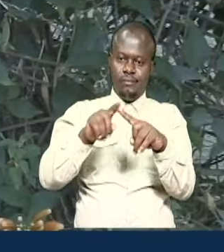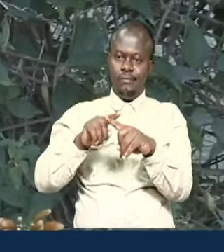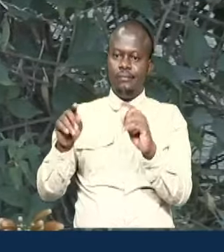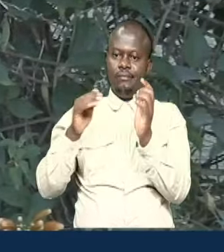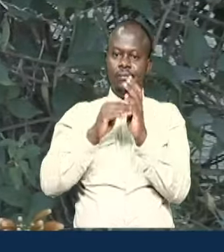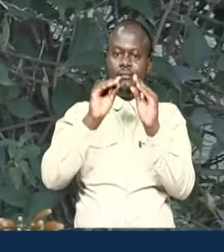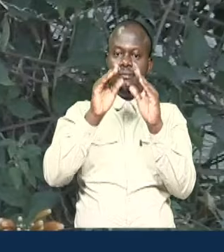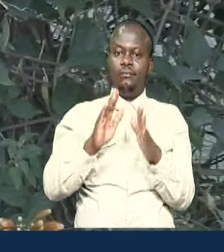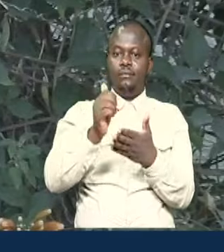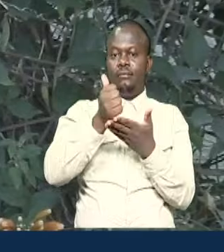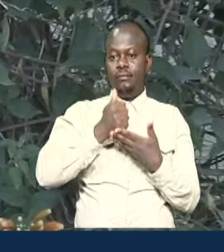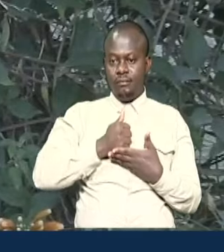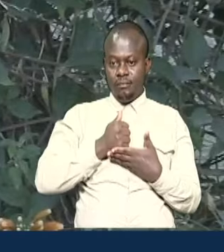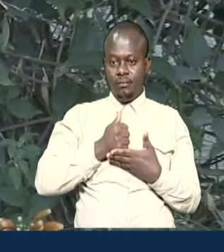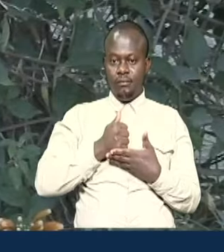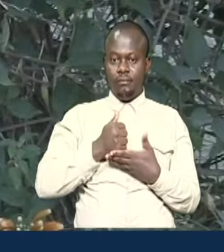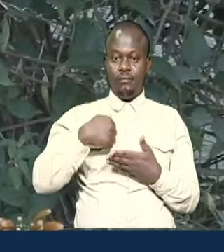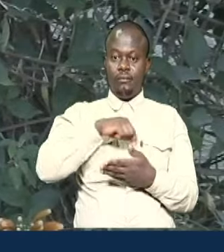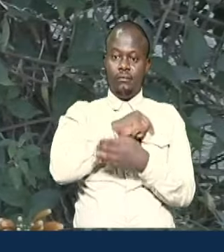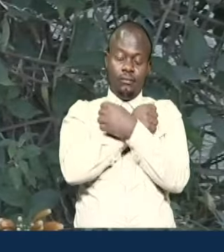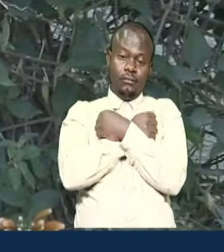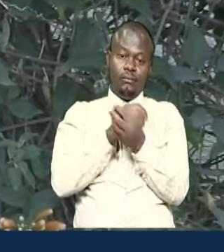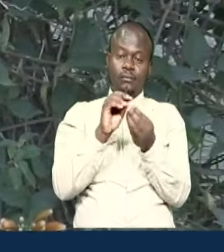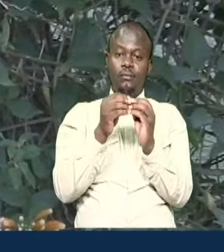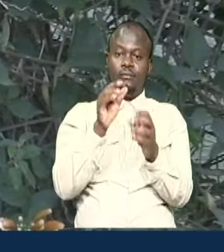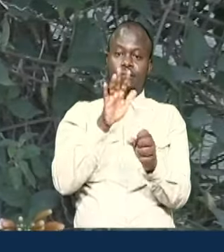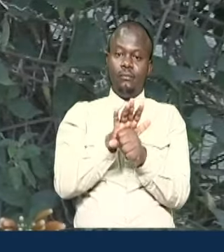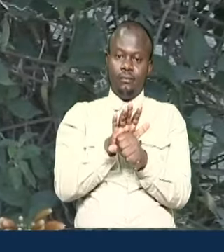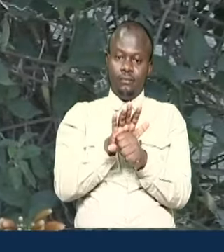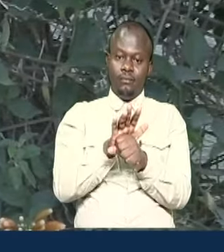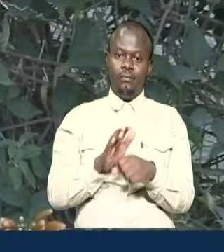kandi abarimu babidufashamo. Njyewe nkunda isomo ry'imibare cyane.